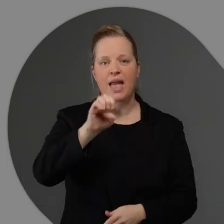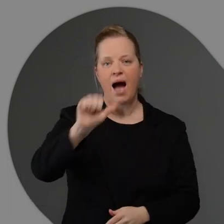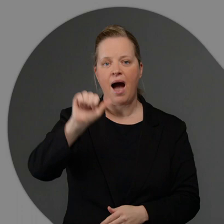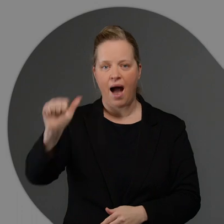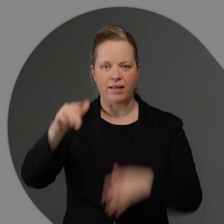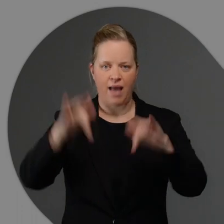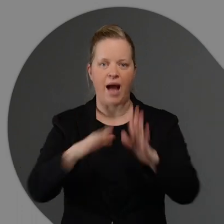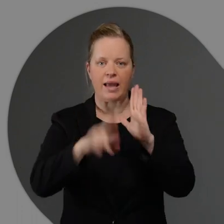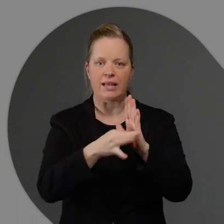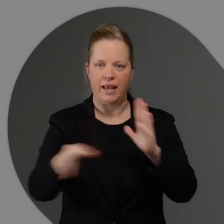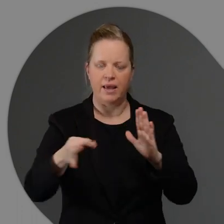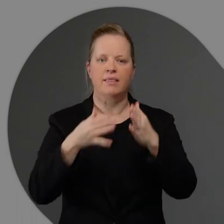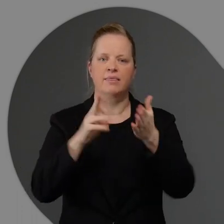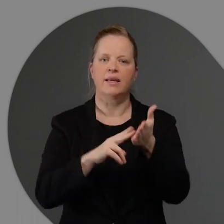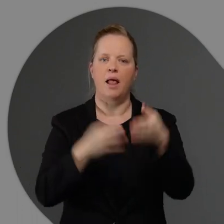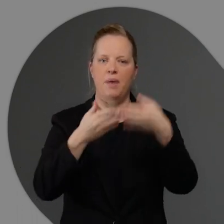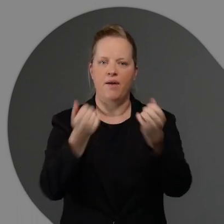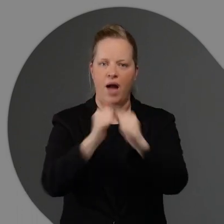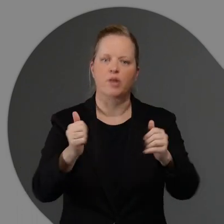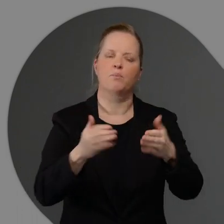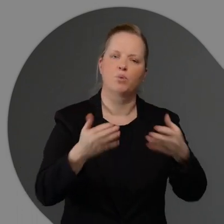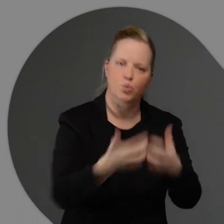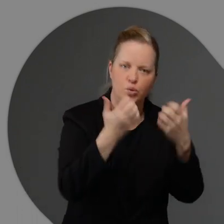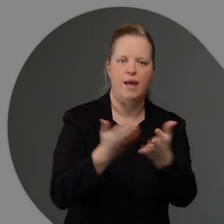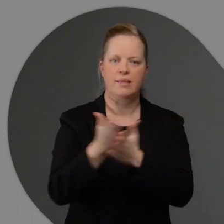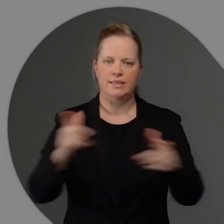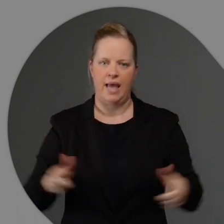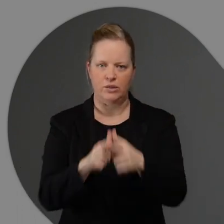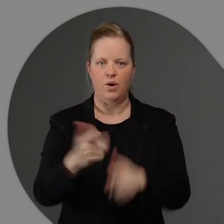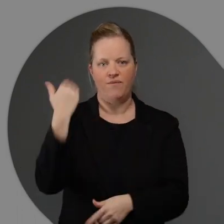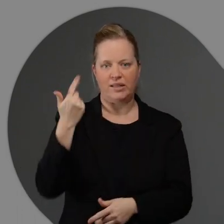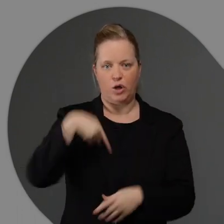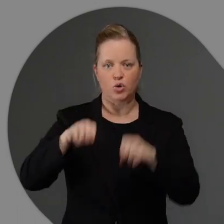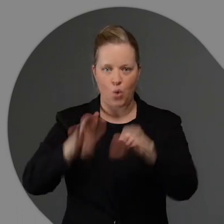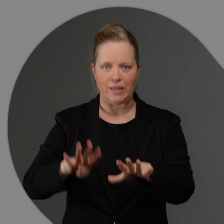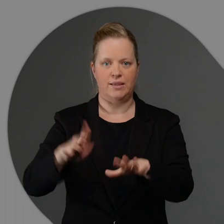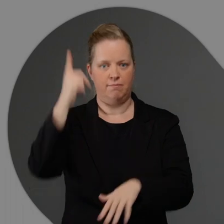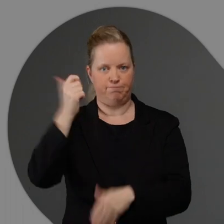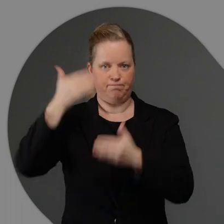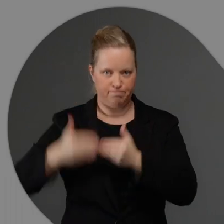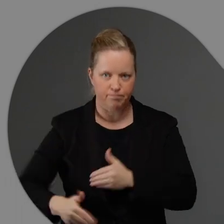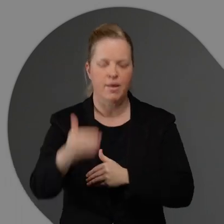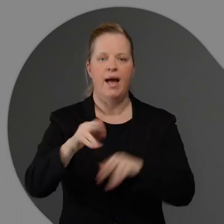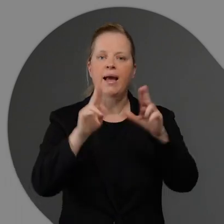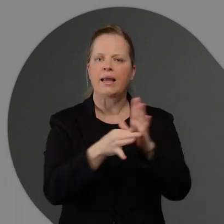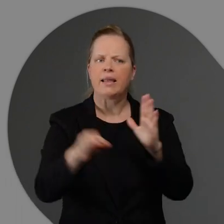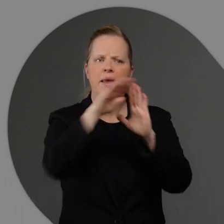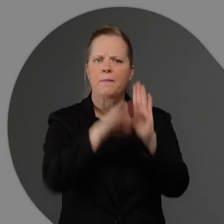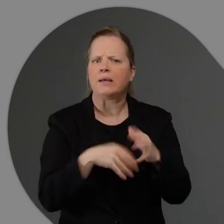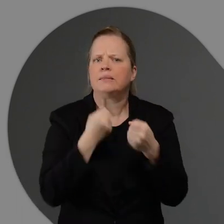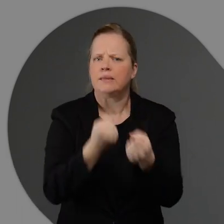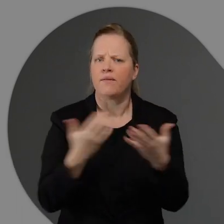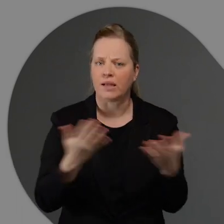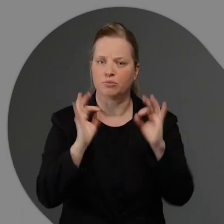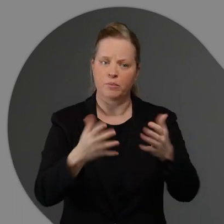eine Richtlinie zur digitalen Barrierefreiheit von Produkten und Dienstleistungen und ist 2019 in Kraft getreten. Die Richtlinie soll